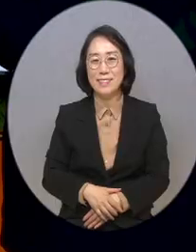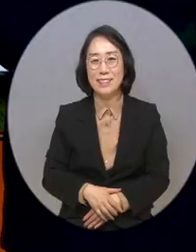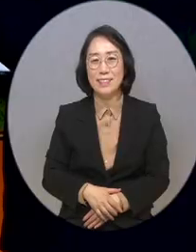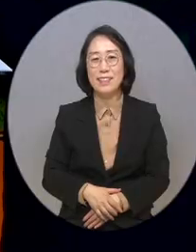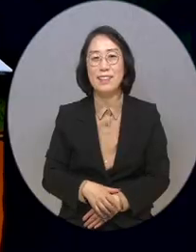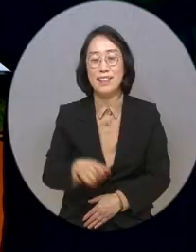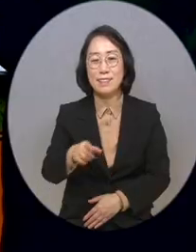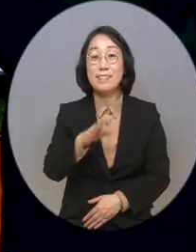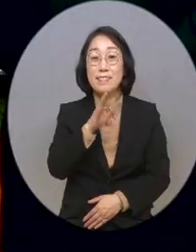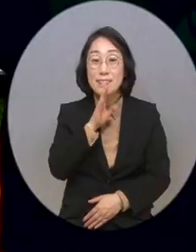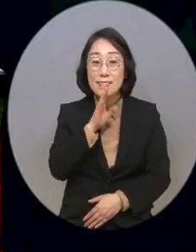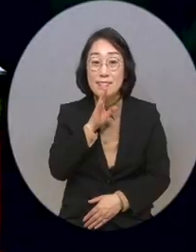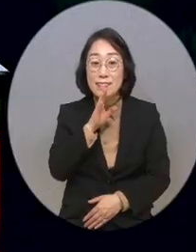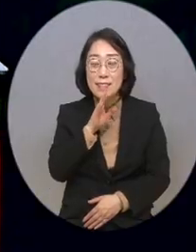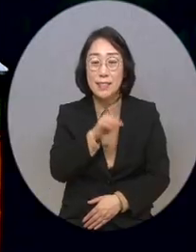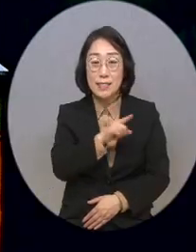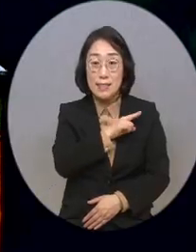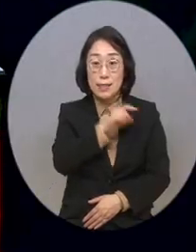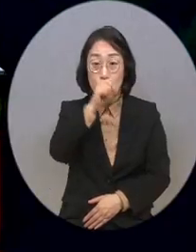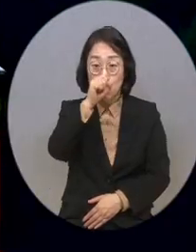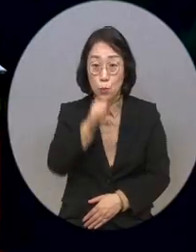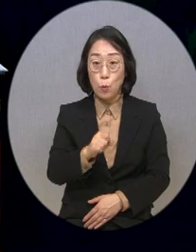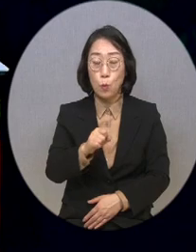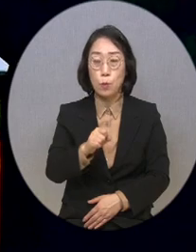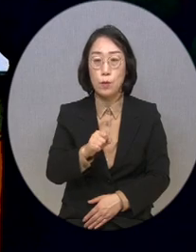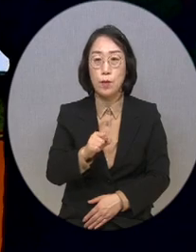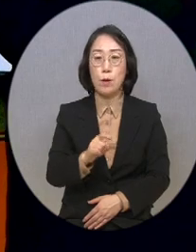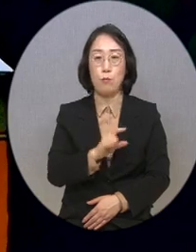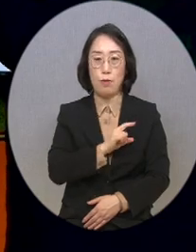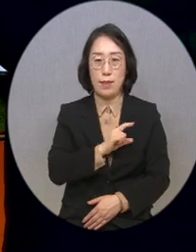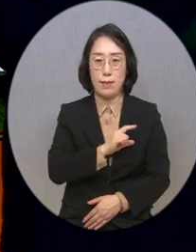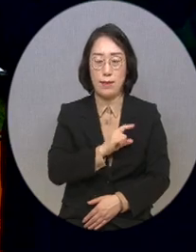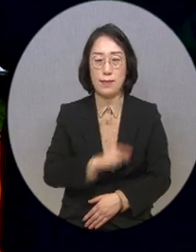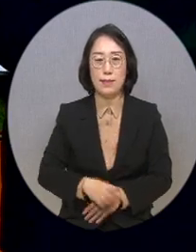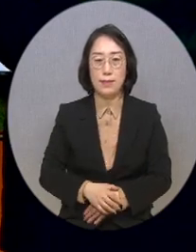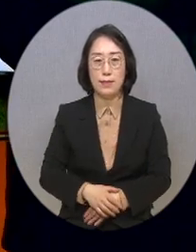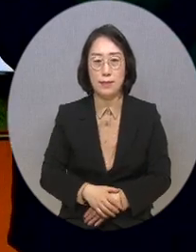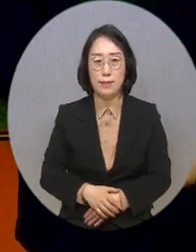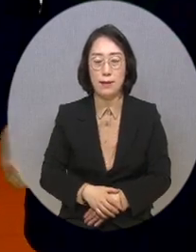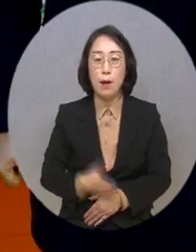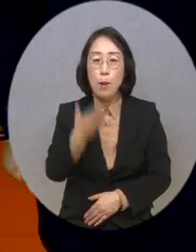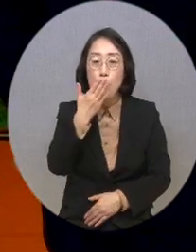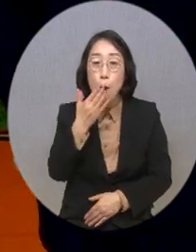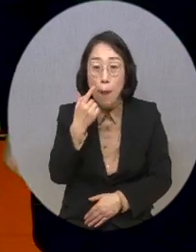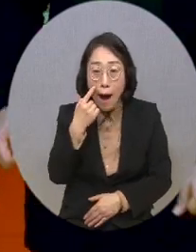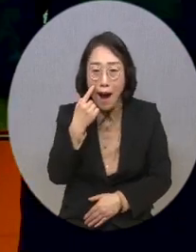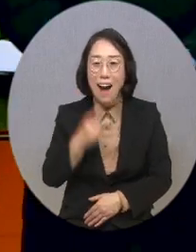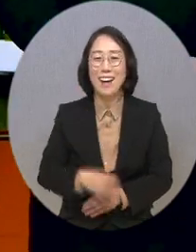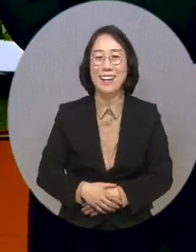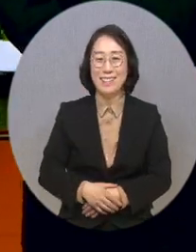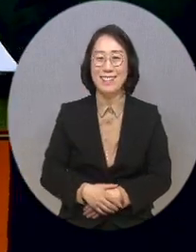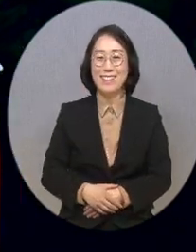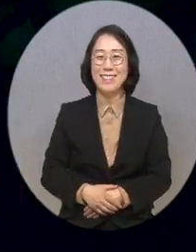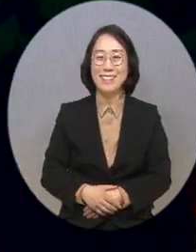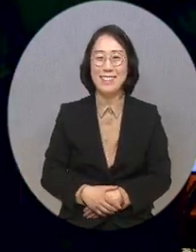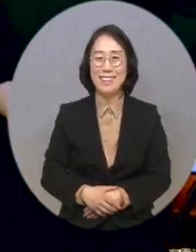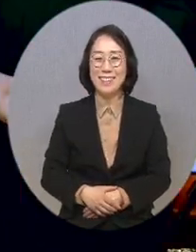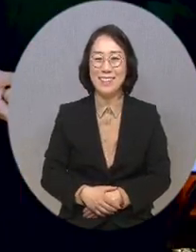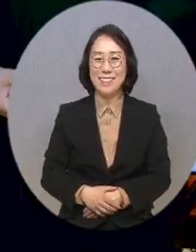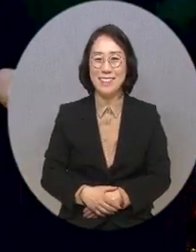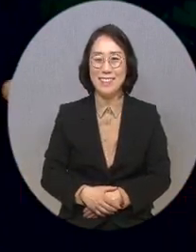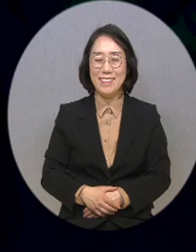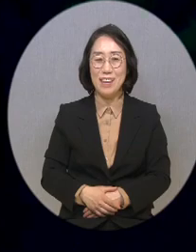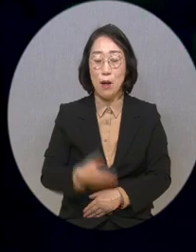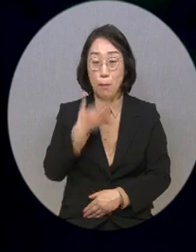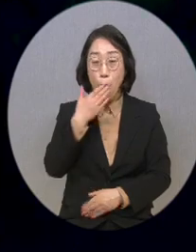아유, 어쨌든 이게 최고의 브랜드고. 그쵸. 오, 잡소 봐. 잡소 봐. 그러면, 그러면